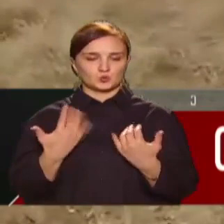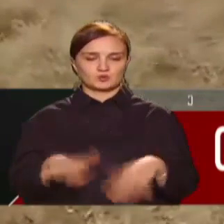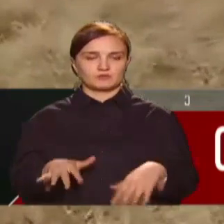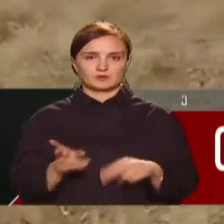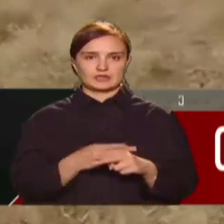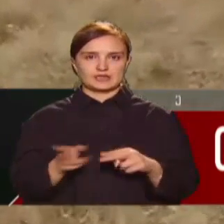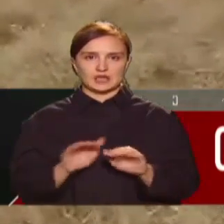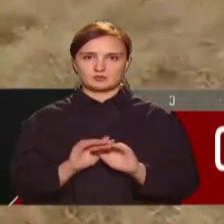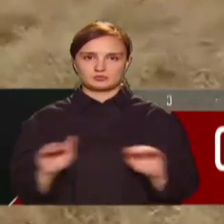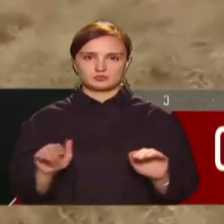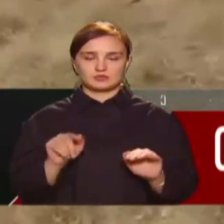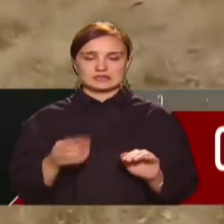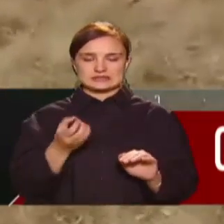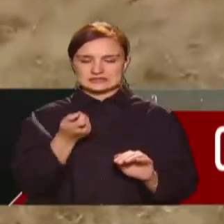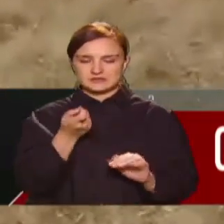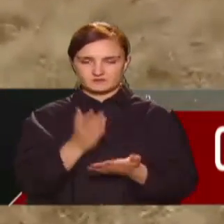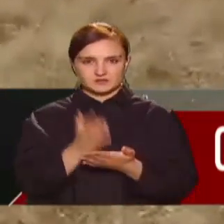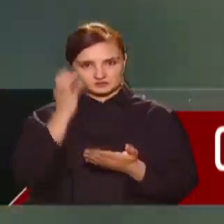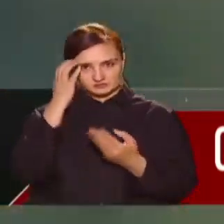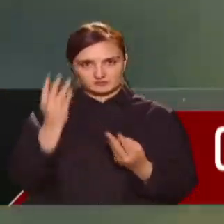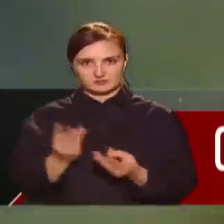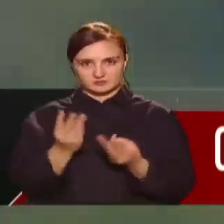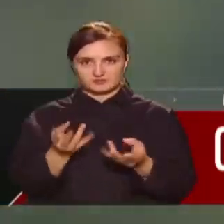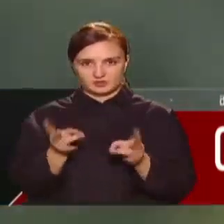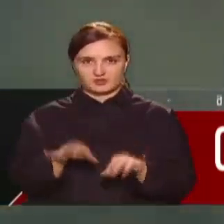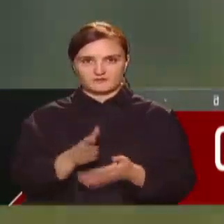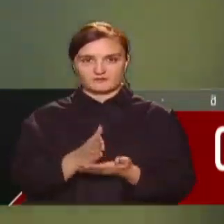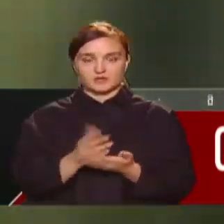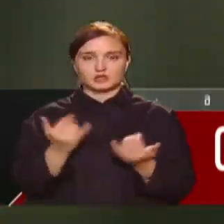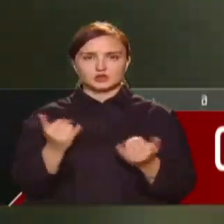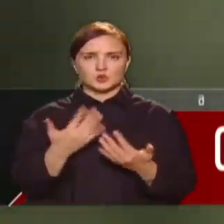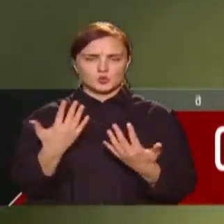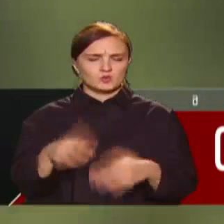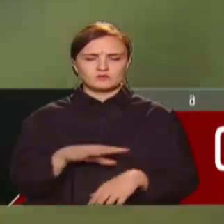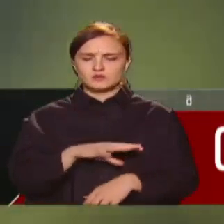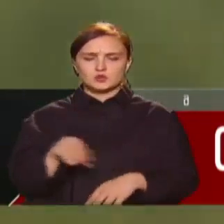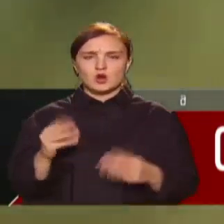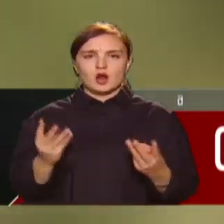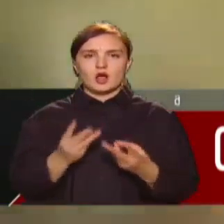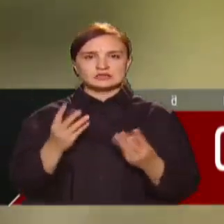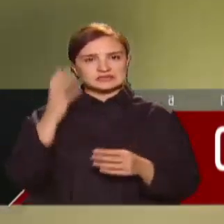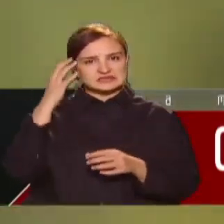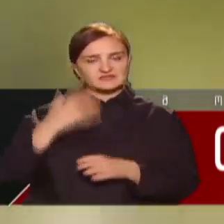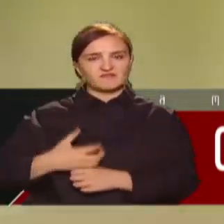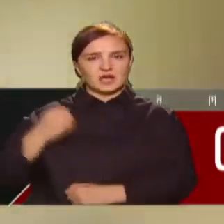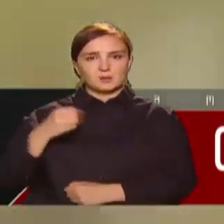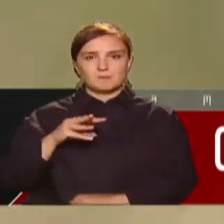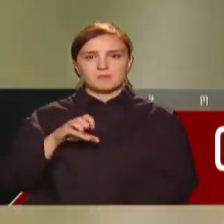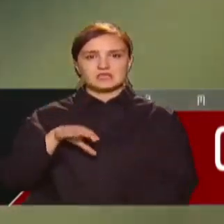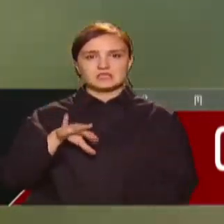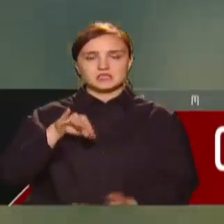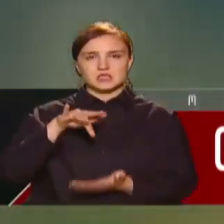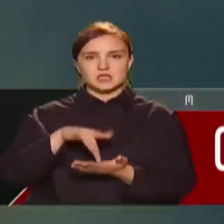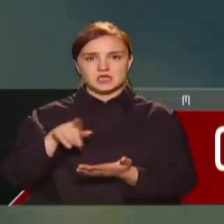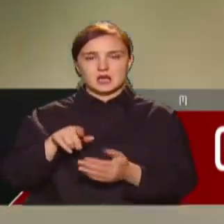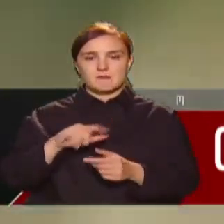ganeitralebulia mtsiredit kidev aris dakvamlianeba. Am droisatvis srulad likvidirebulia khandzari Svanetshi, Mestiis munitsipalitetshi,